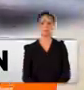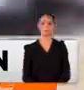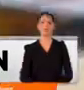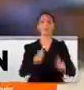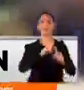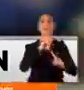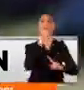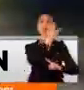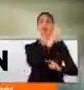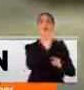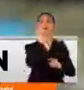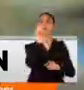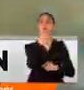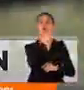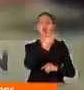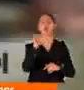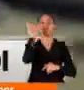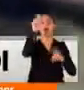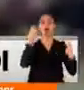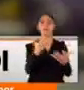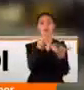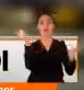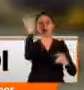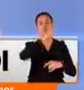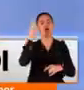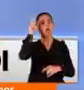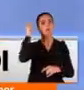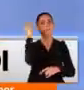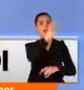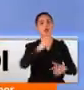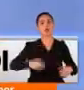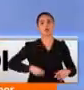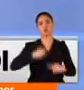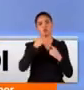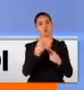Taliban ise havalimanı çevresindeki kalabalık sebebiyle Amerika'yı suçladı.